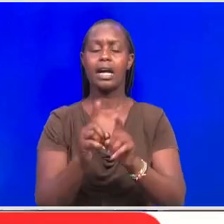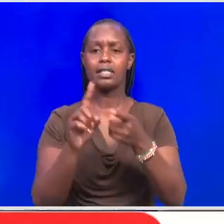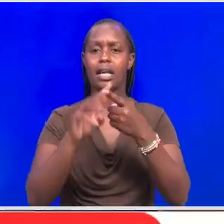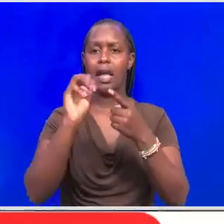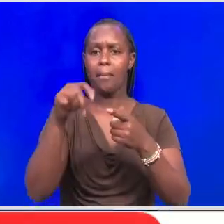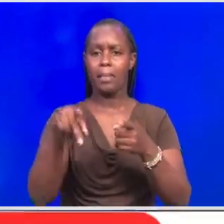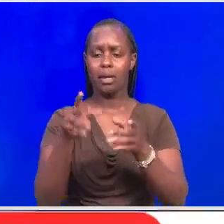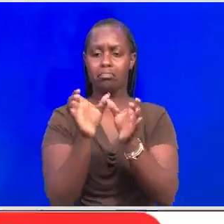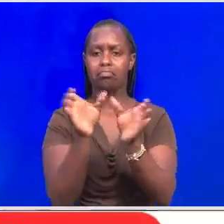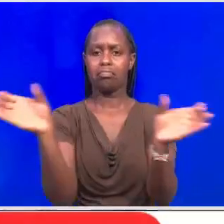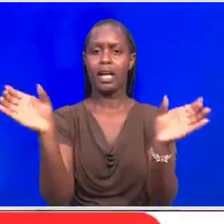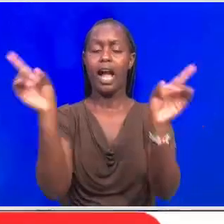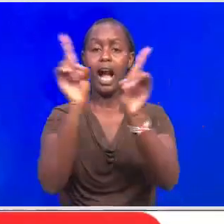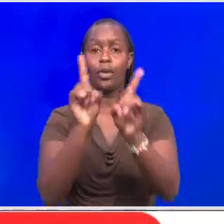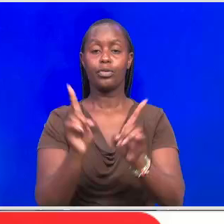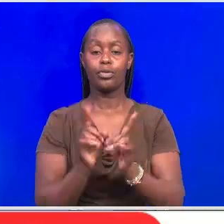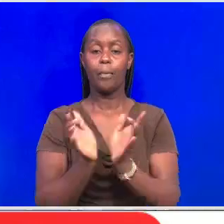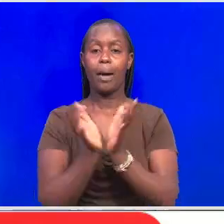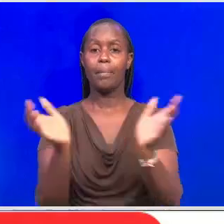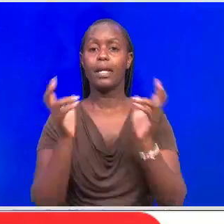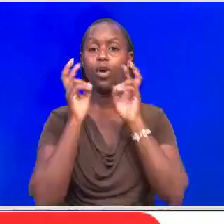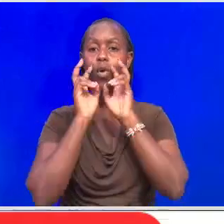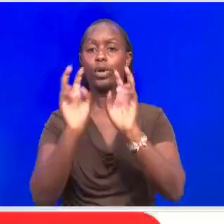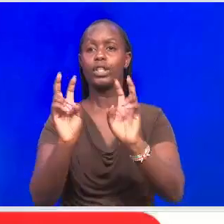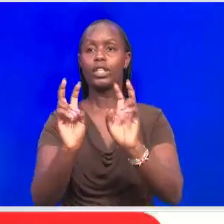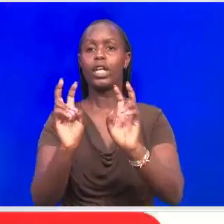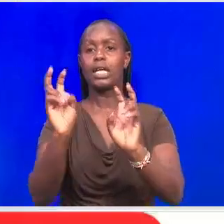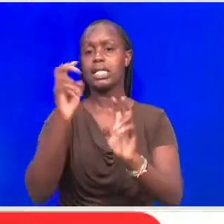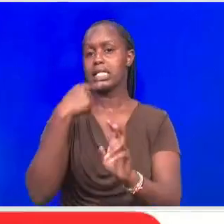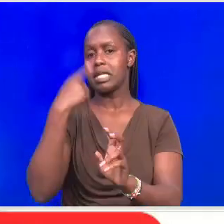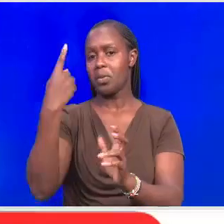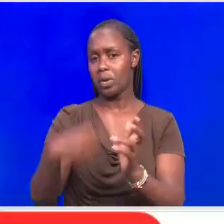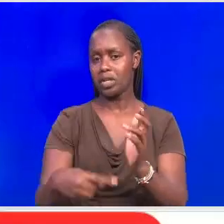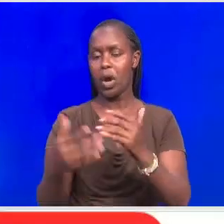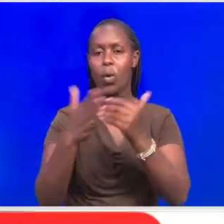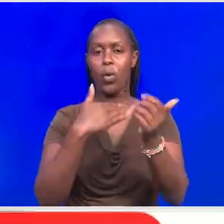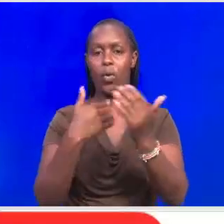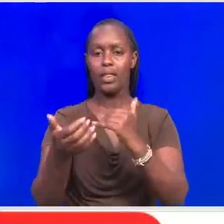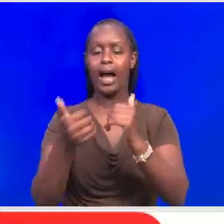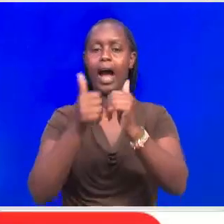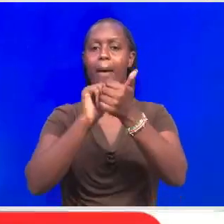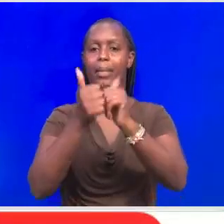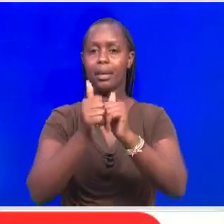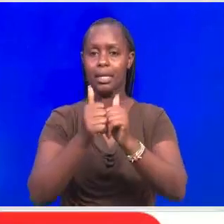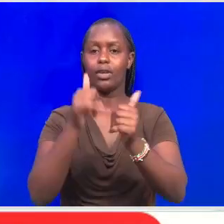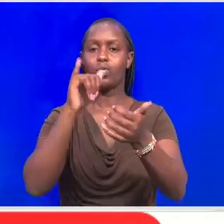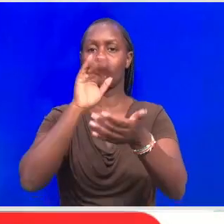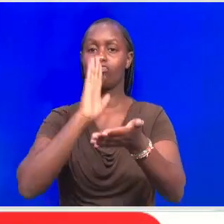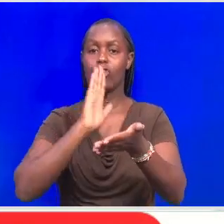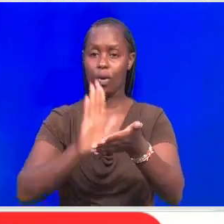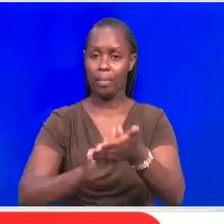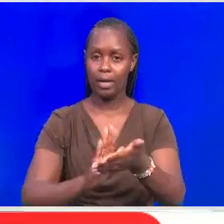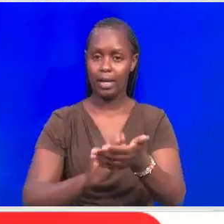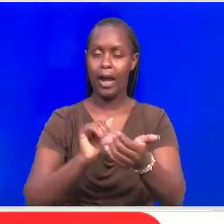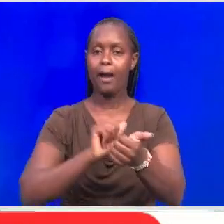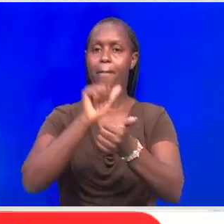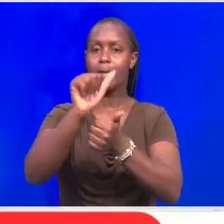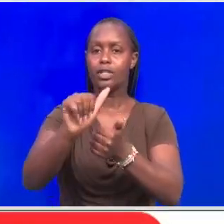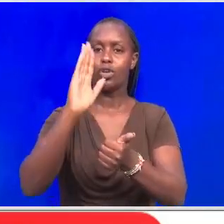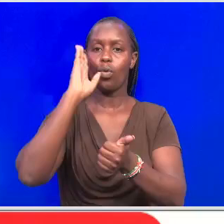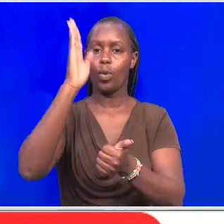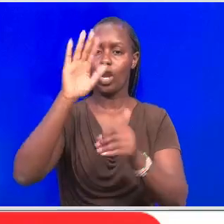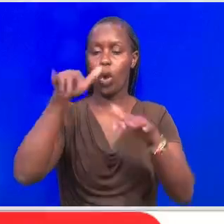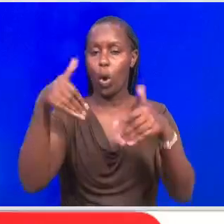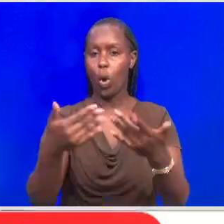macho. Siku zijazo zitafichua ikiwa mapendekezo yaliyorekebishwa yatapata uungwaji mkono wa kutosha kupitishwa au ikiwa